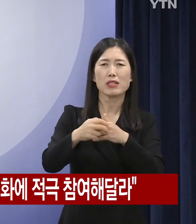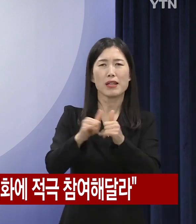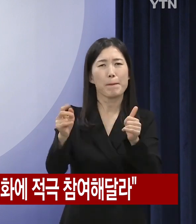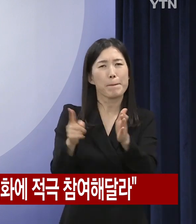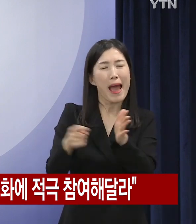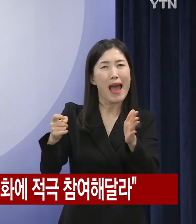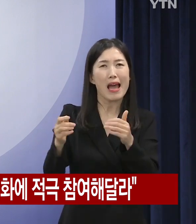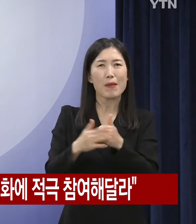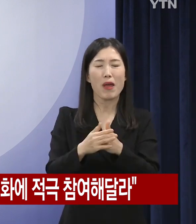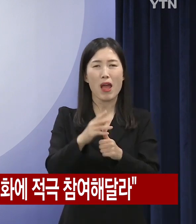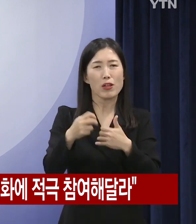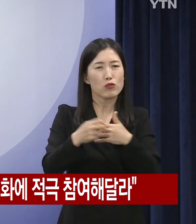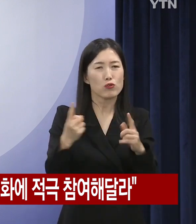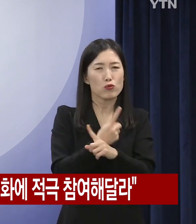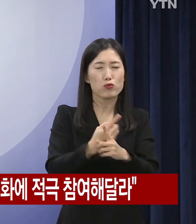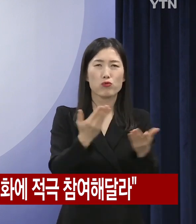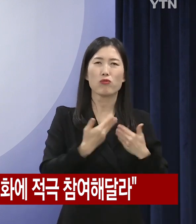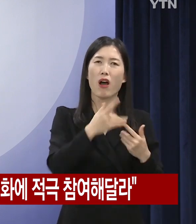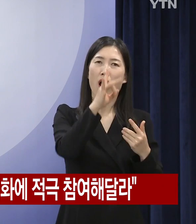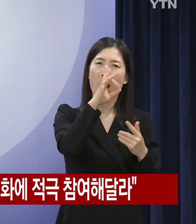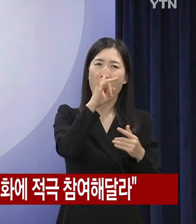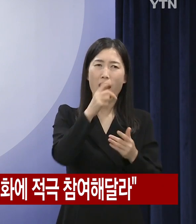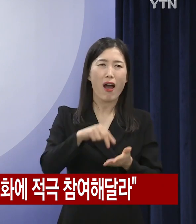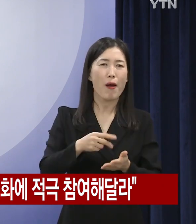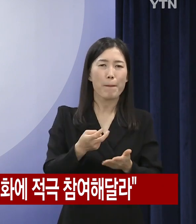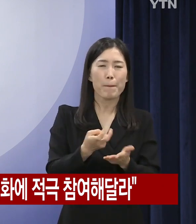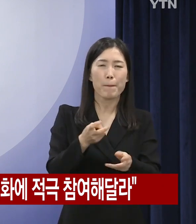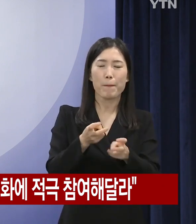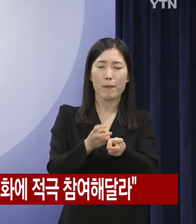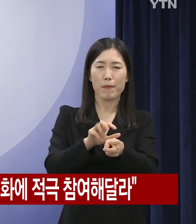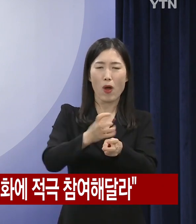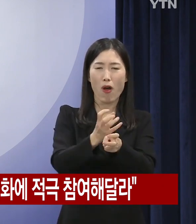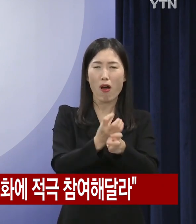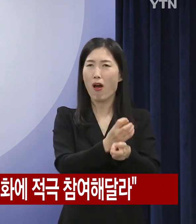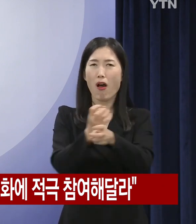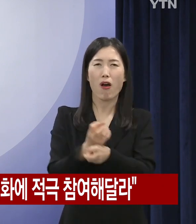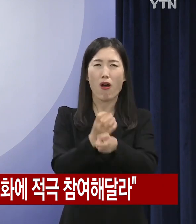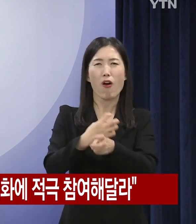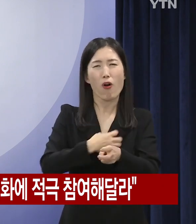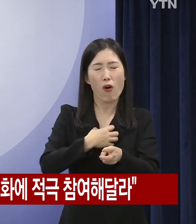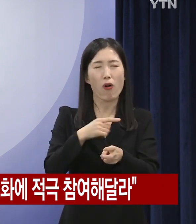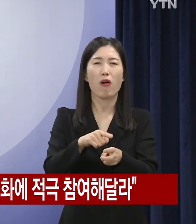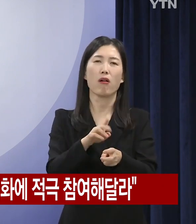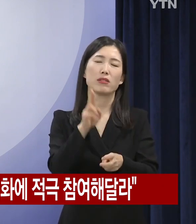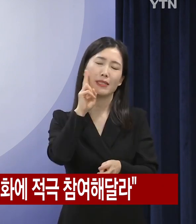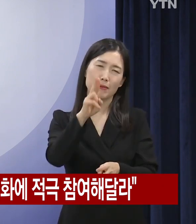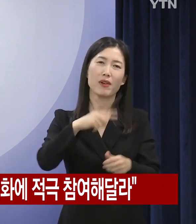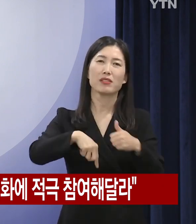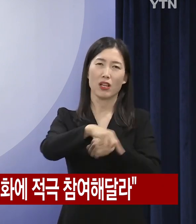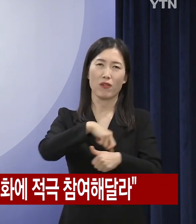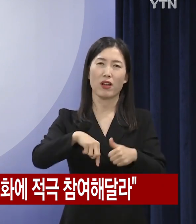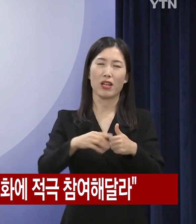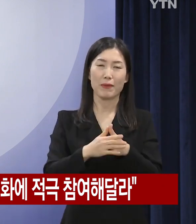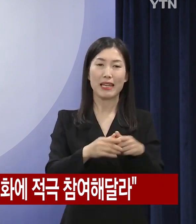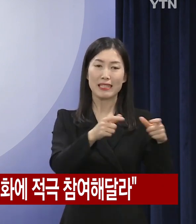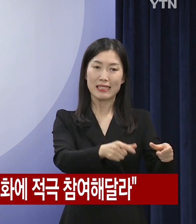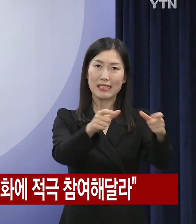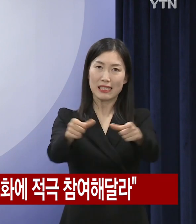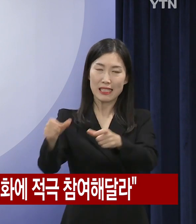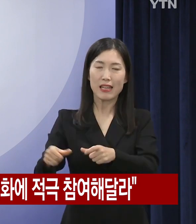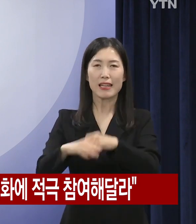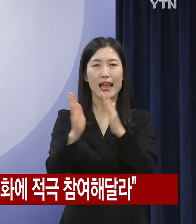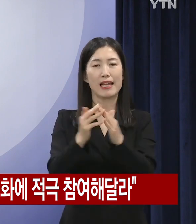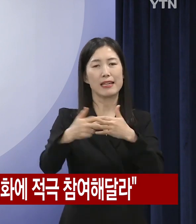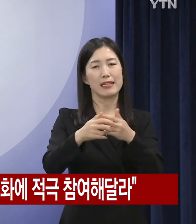현 상황을 엄중하게 생각하고 있으며 과감한 개혁을 통해 지역과 필수료를 반드시